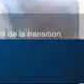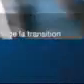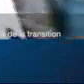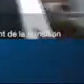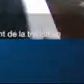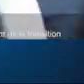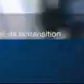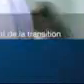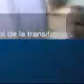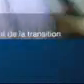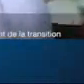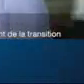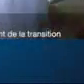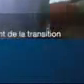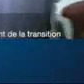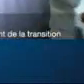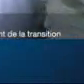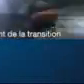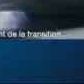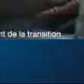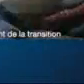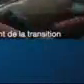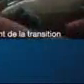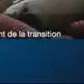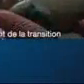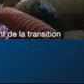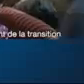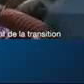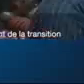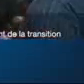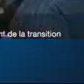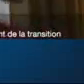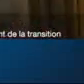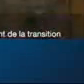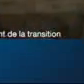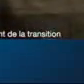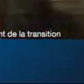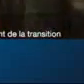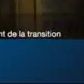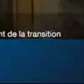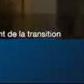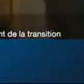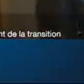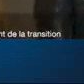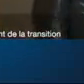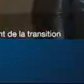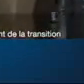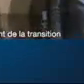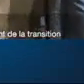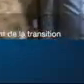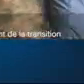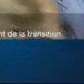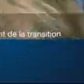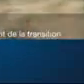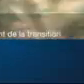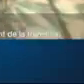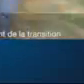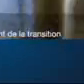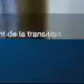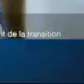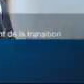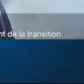Michel Kafando à la tête du Burkina Faso jusqu'à novembre 2015, date annoncée pour les élections présidentielles. La